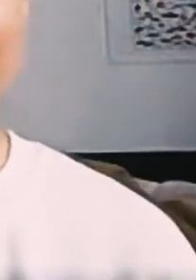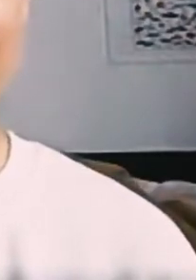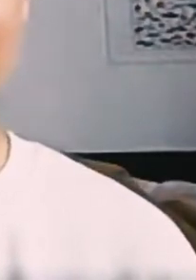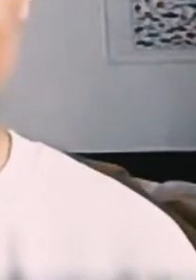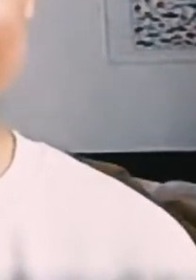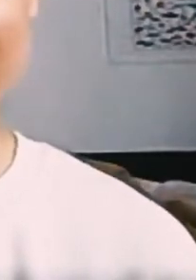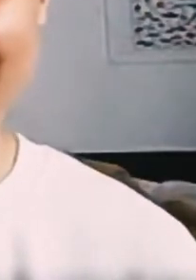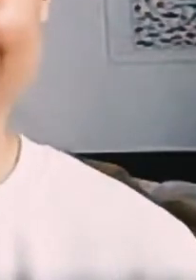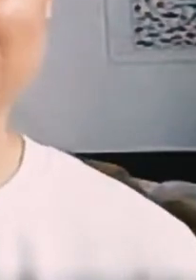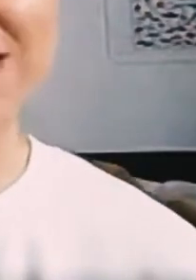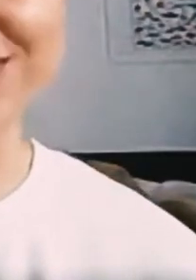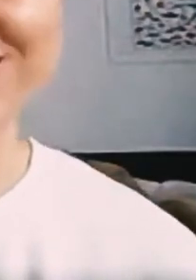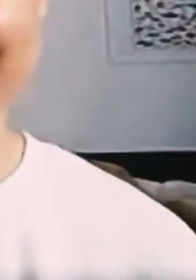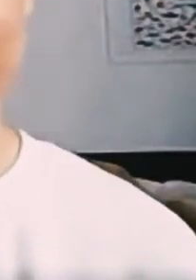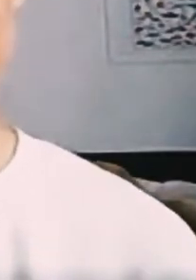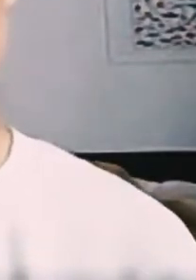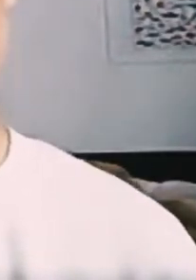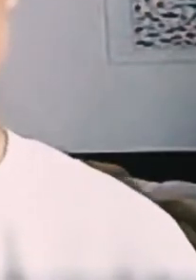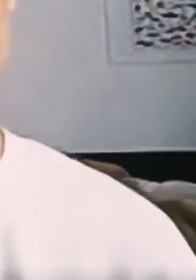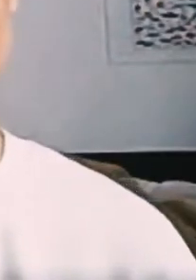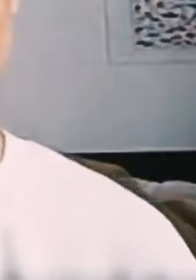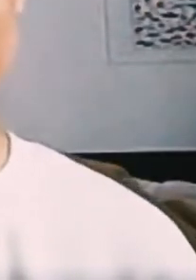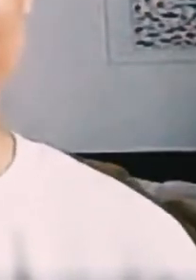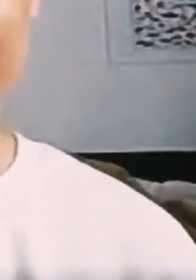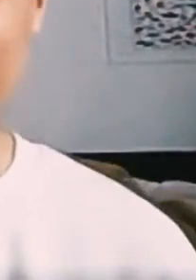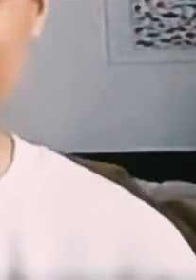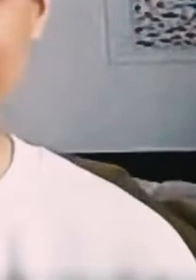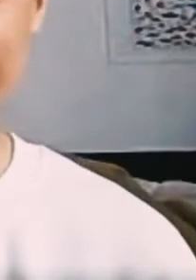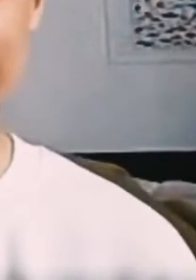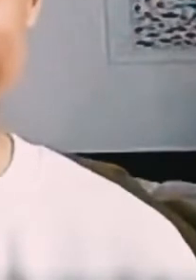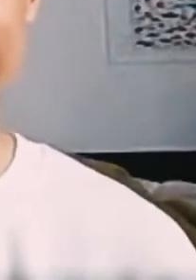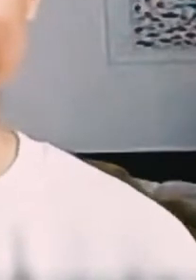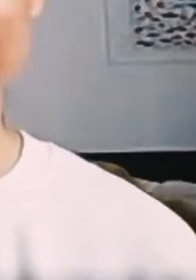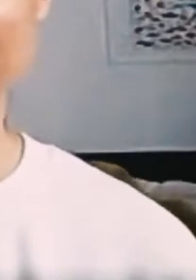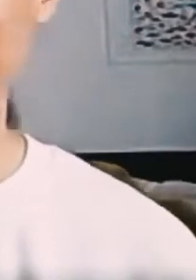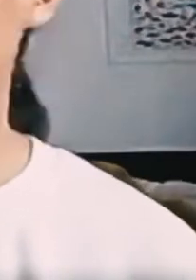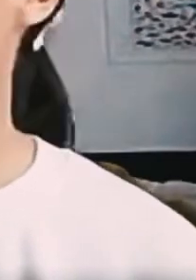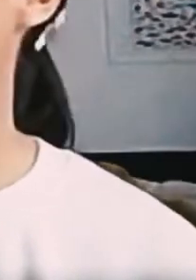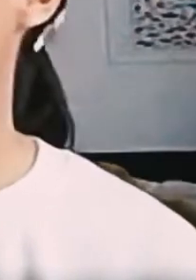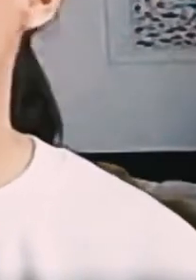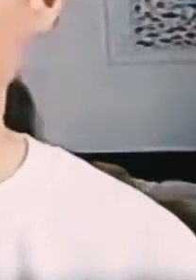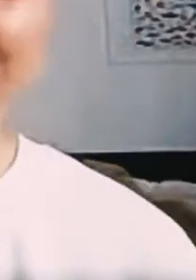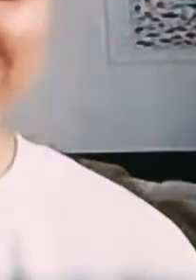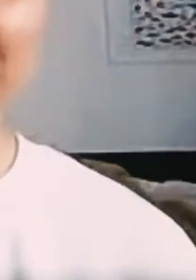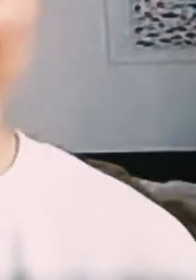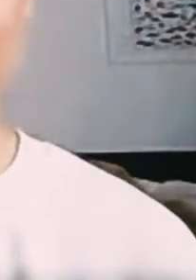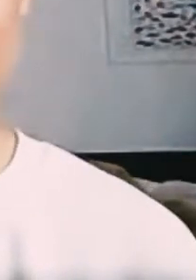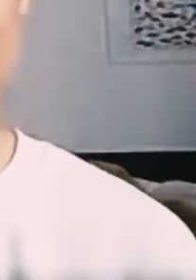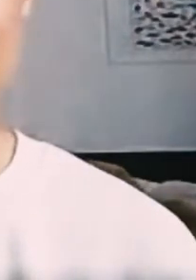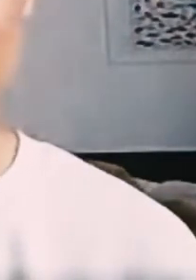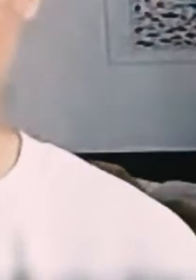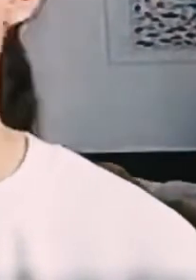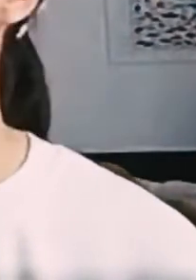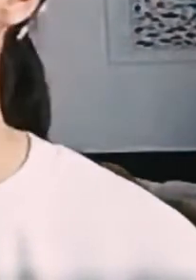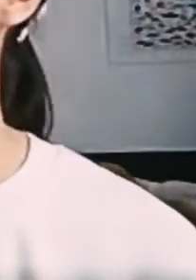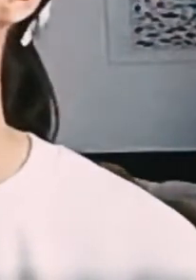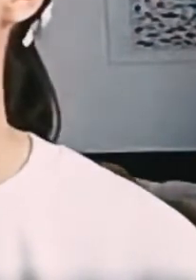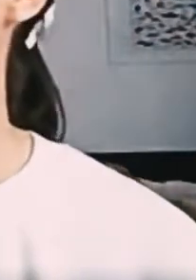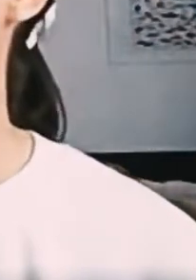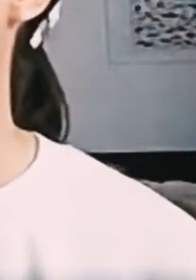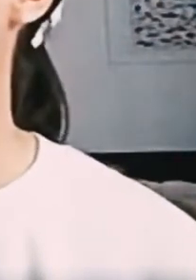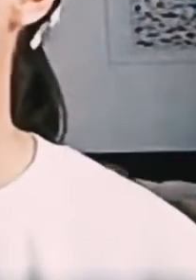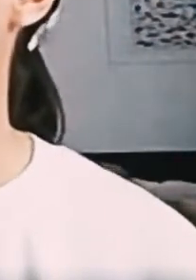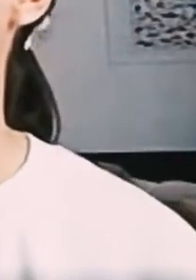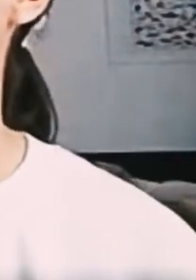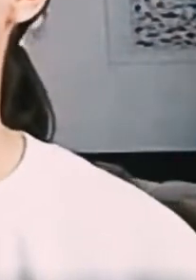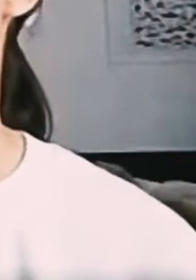dla nas jako pary na zaliczenie natomiast jakby to jest wiadomo część edukacyjna